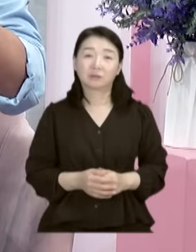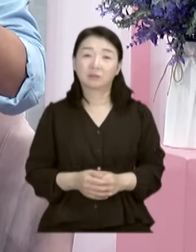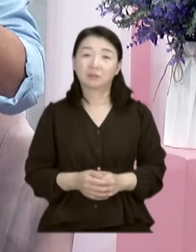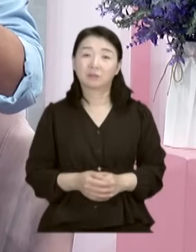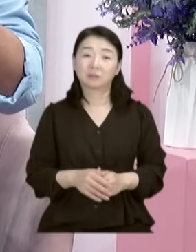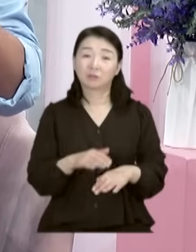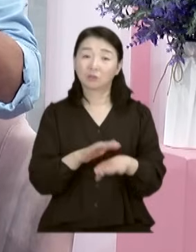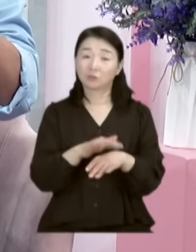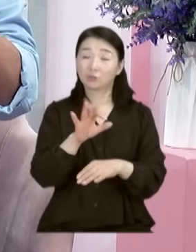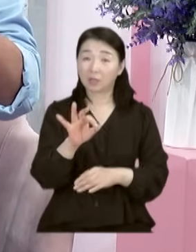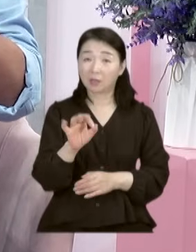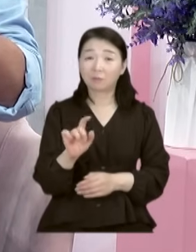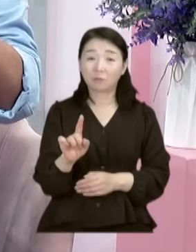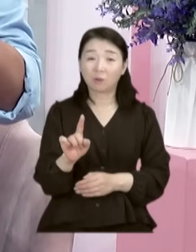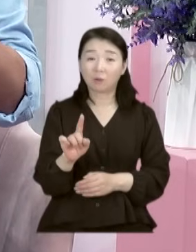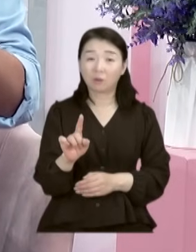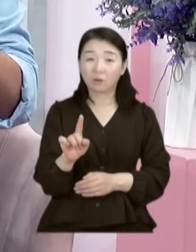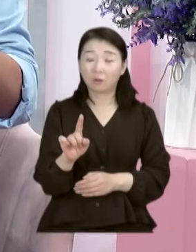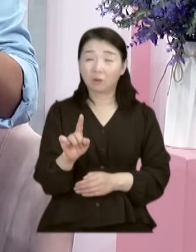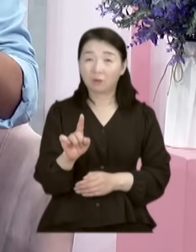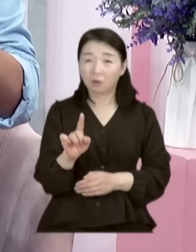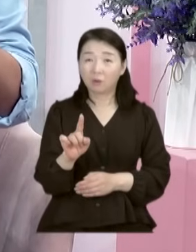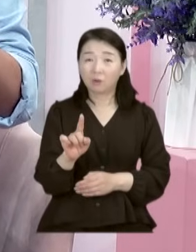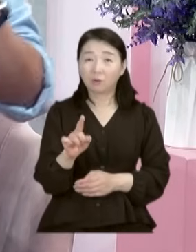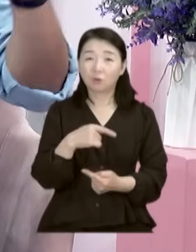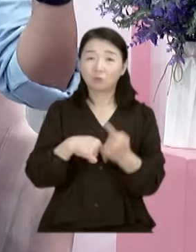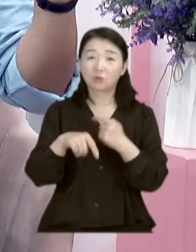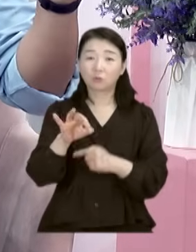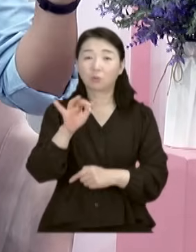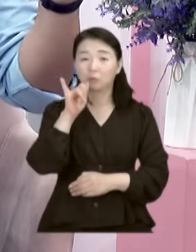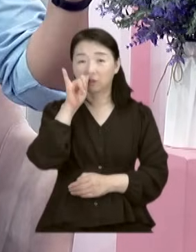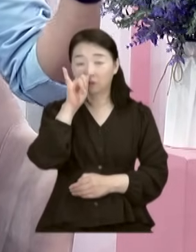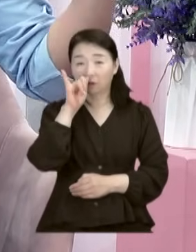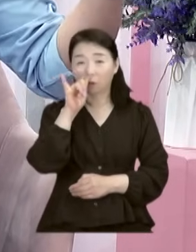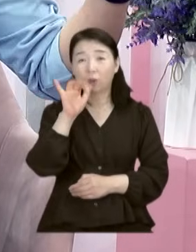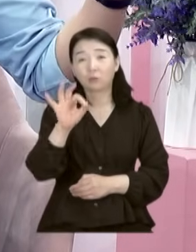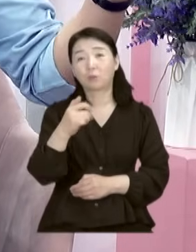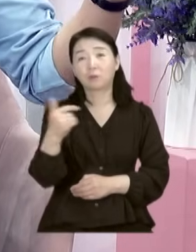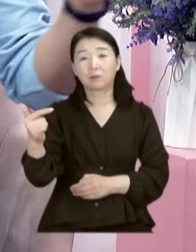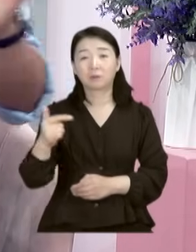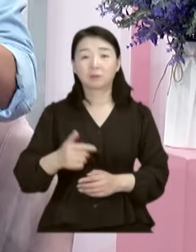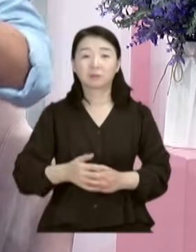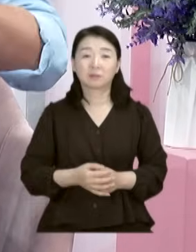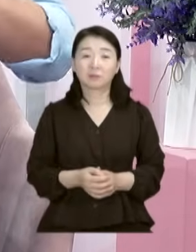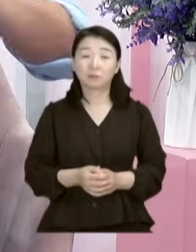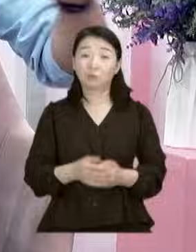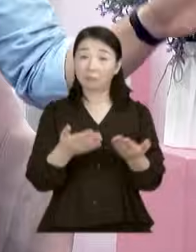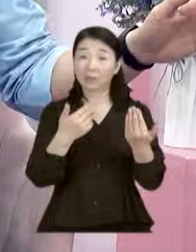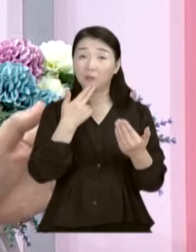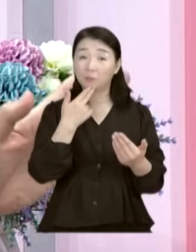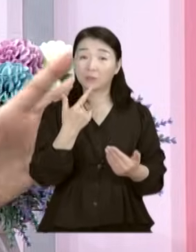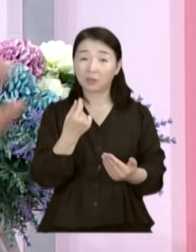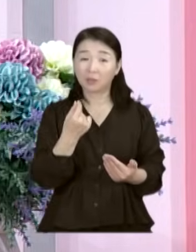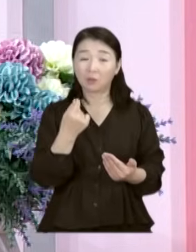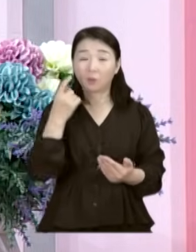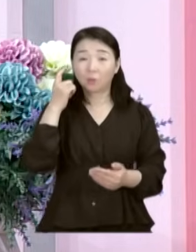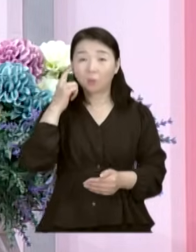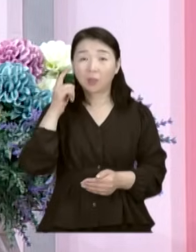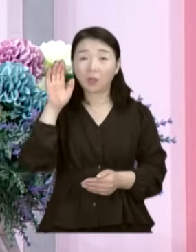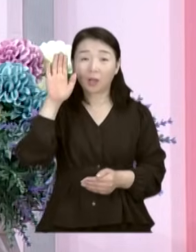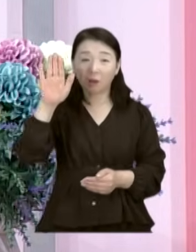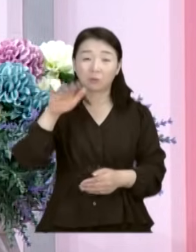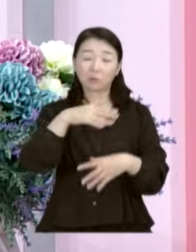가맹 이행비라는게 있어요이 두 가지가 꽤 큰 돈이에요 우리가 이걸 안 받겠다 우리는